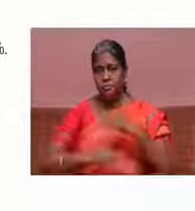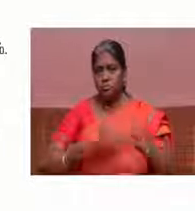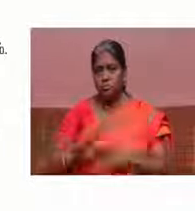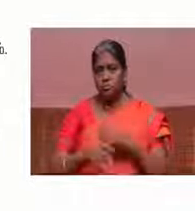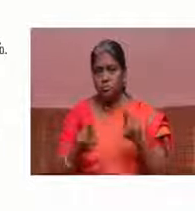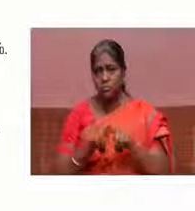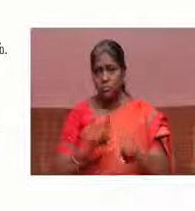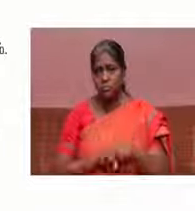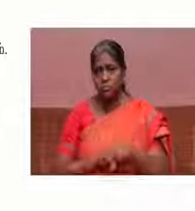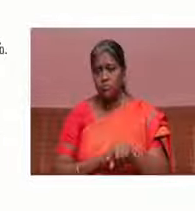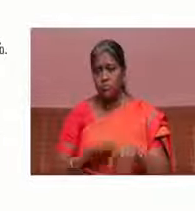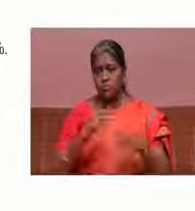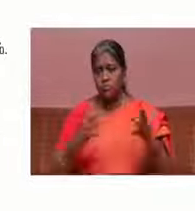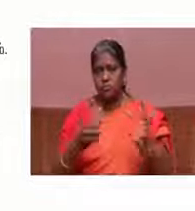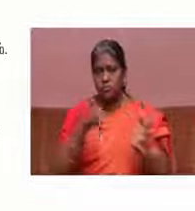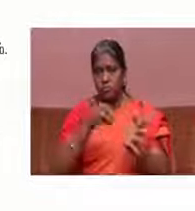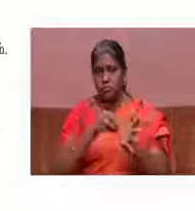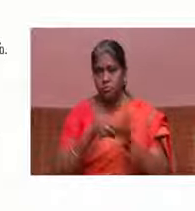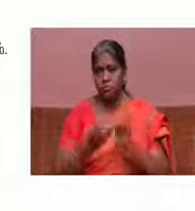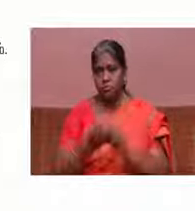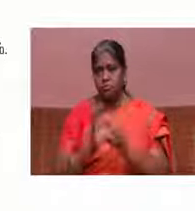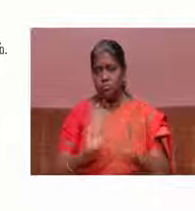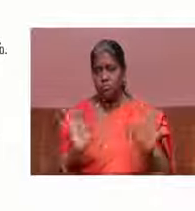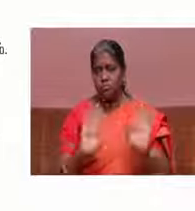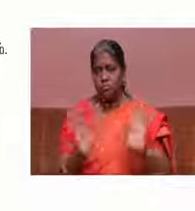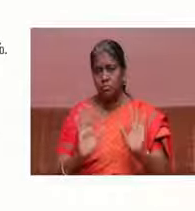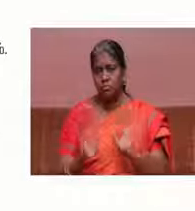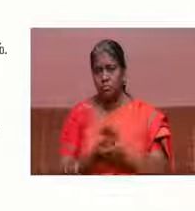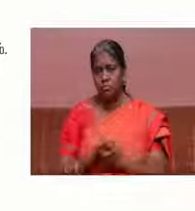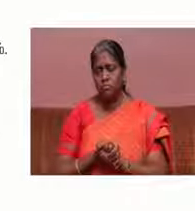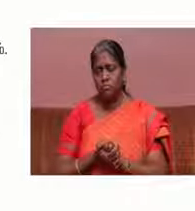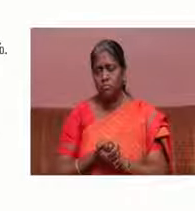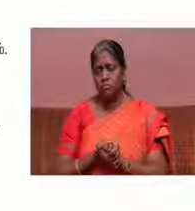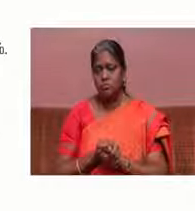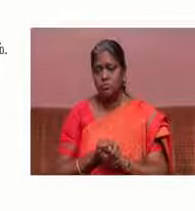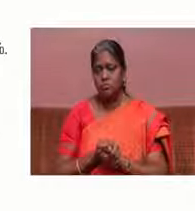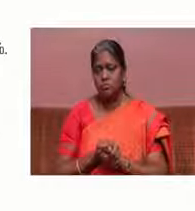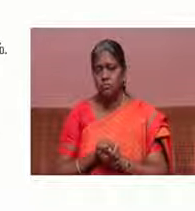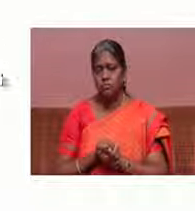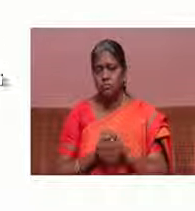சைகை செய்யும் போது கைகளில் எதுவும் வைத்திருக்காதீர்.